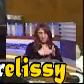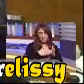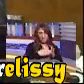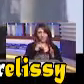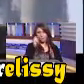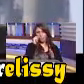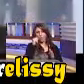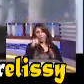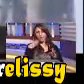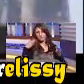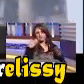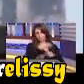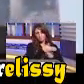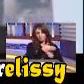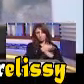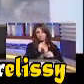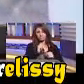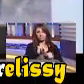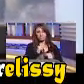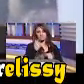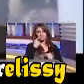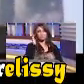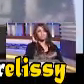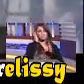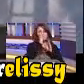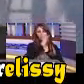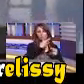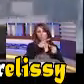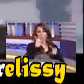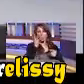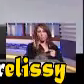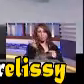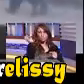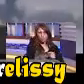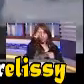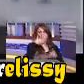اندس داخلهم بعض المخربين وقاموا بإلقاء